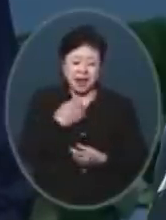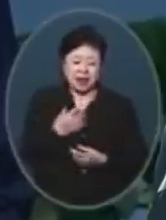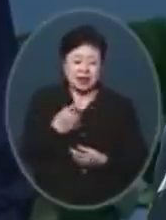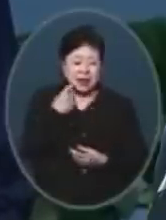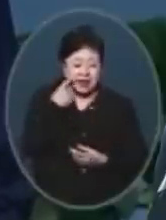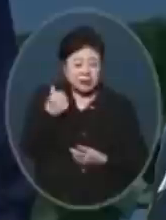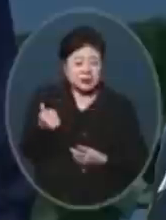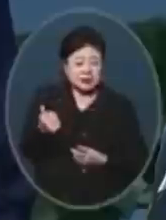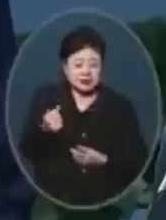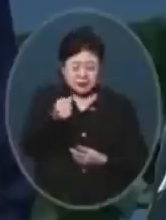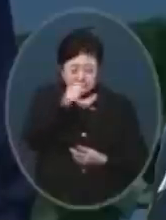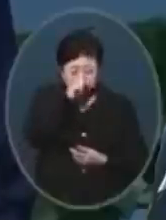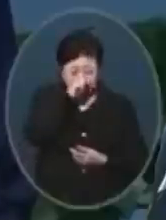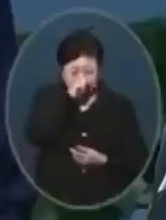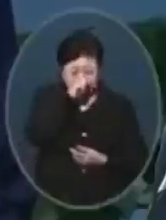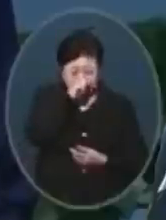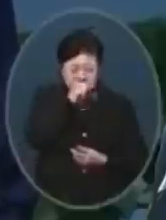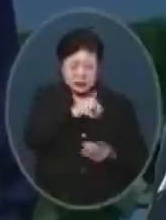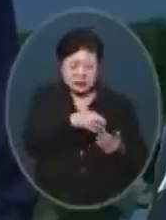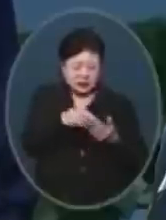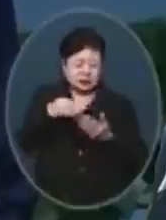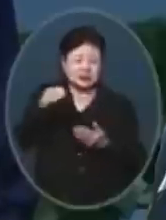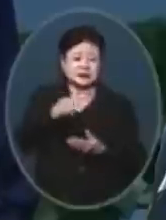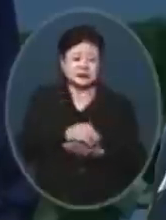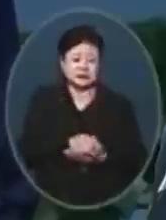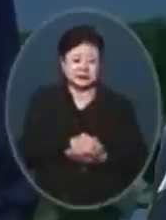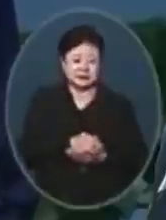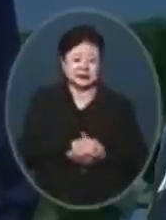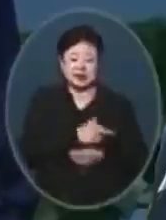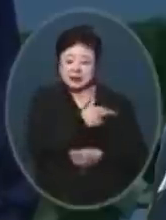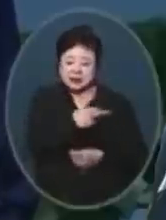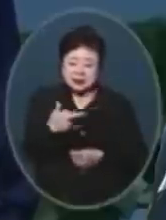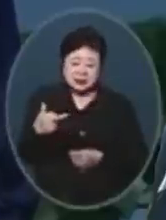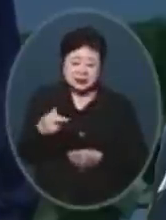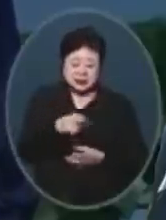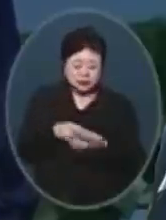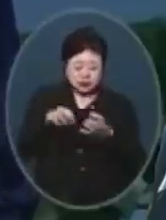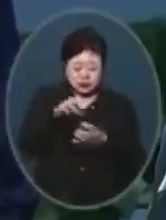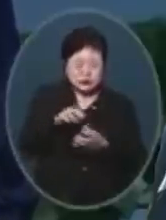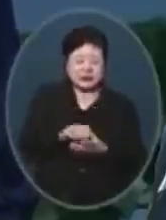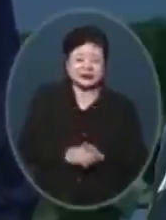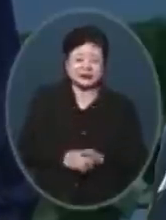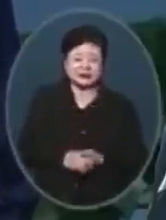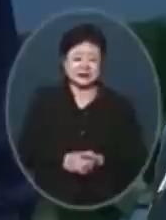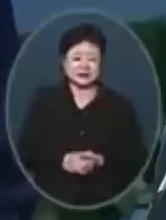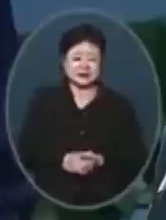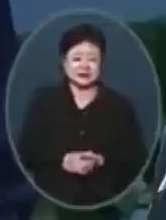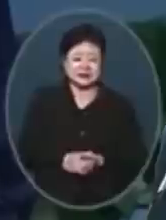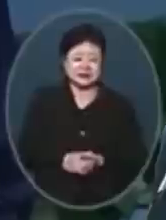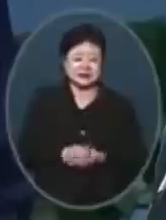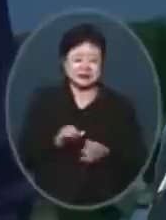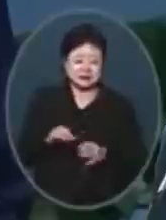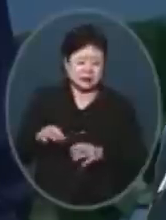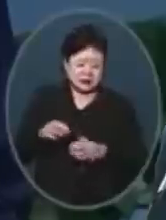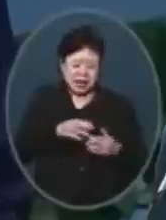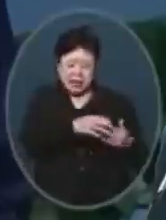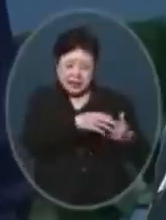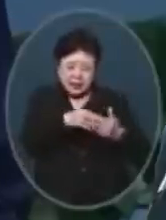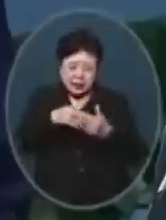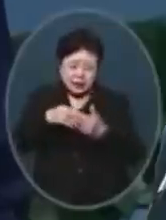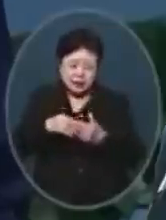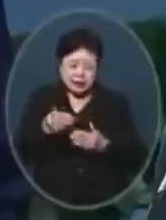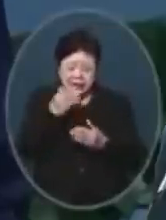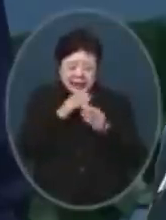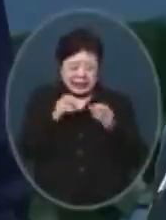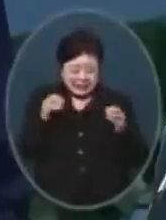아버지가 거느렸던 종들을 다 데리고 큰 구름대 같은 군중을 모아서 가나안